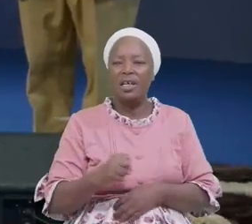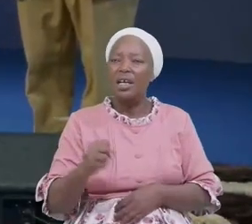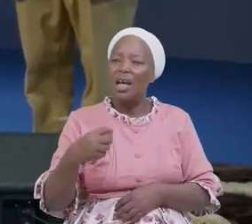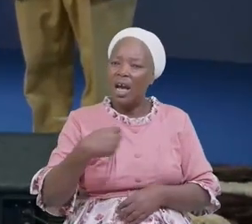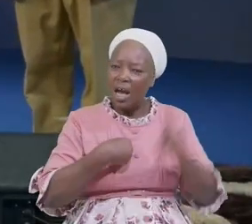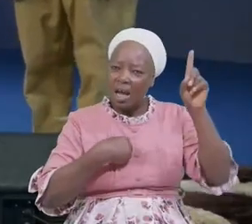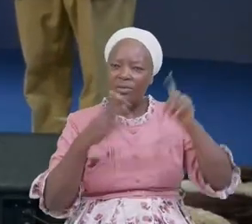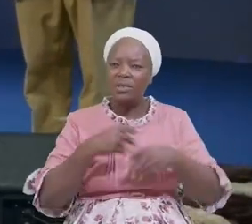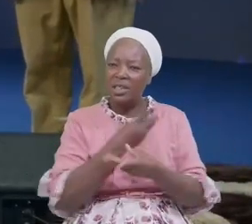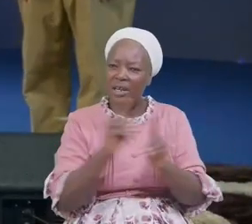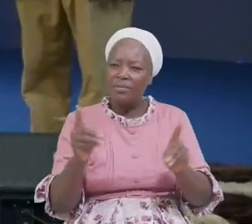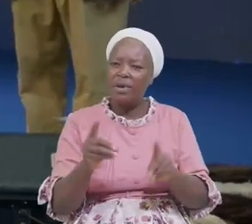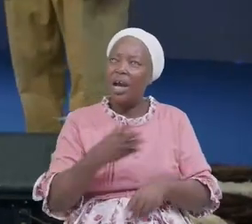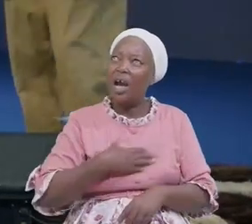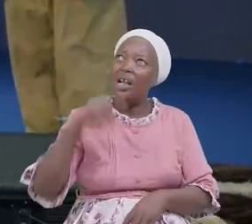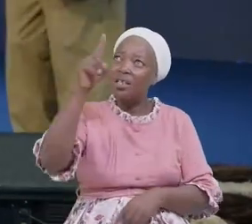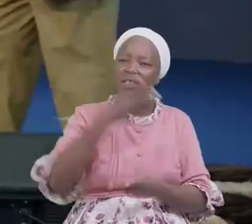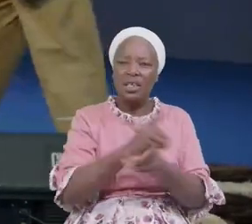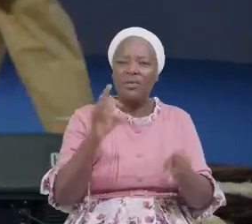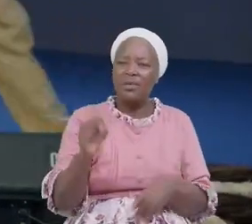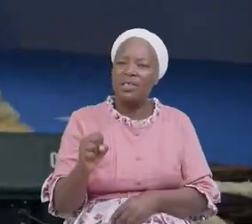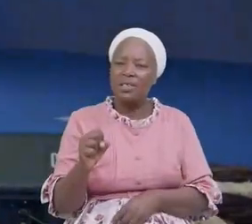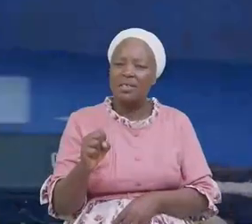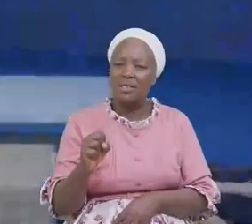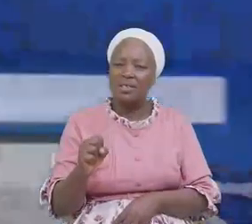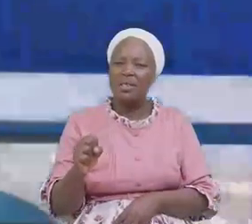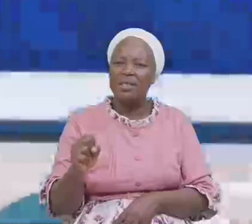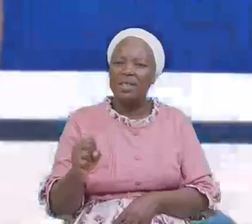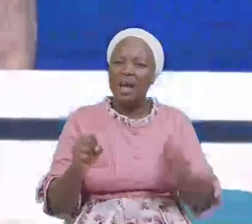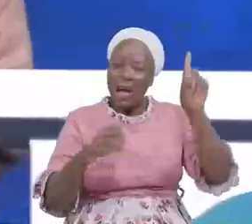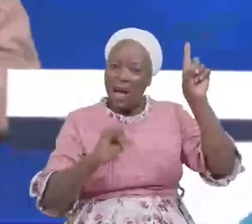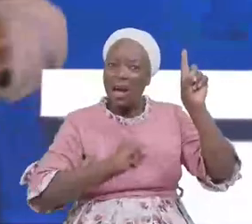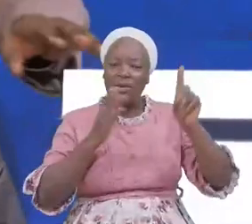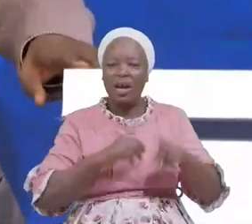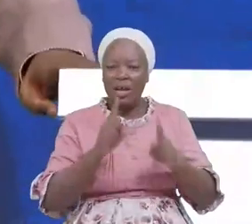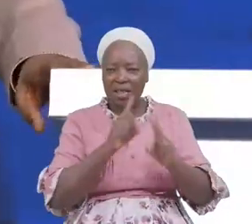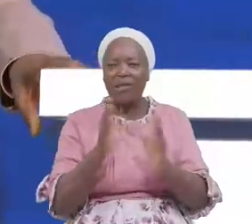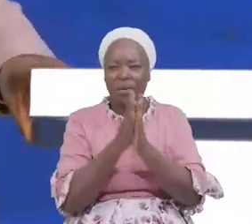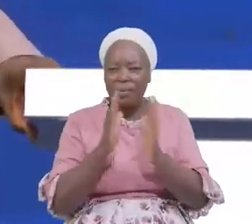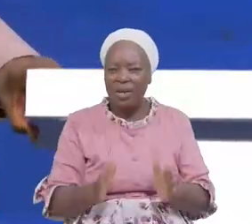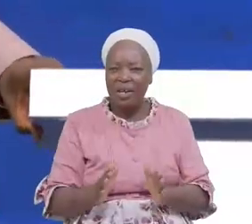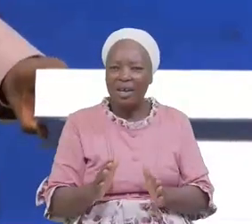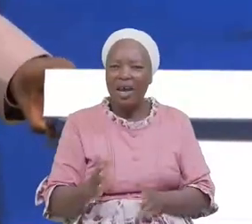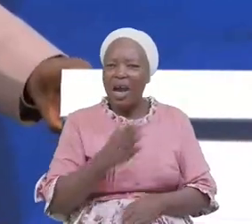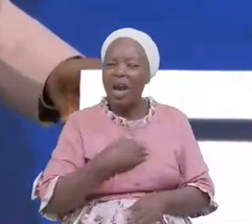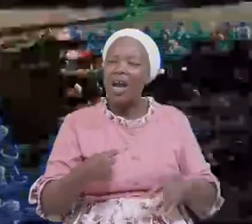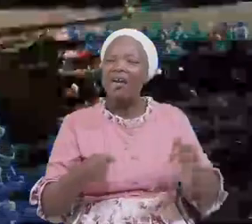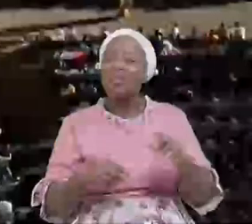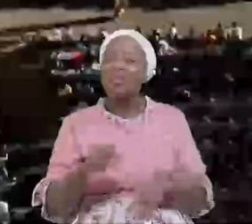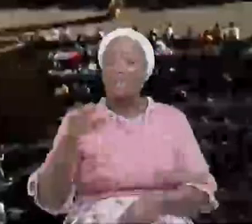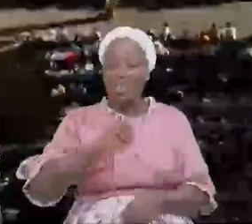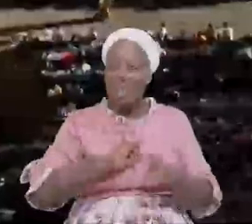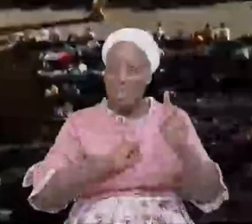délivrer et il délivre. Je vais exaucer ta prière et il exauce ta